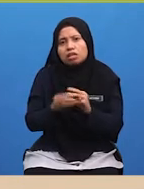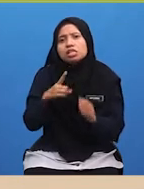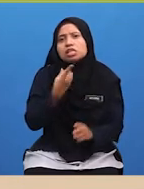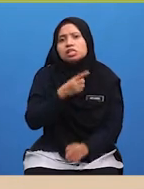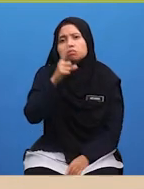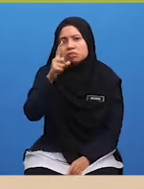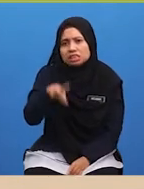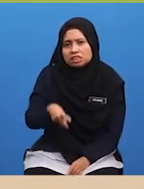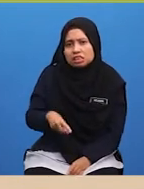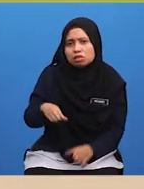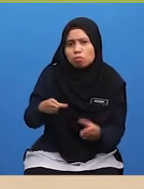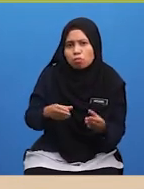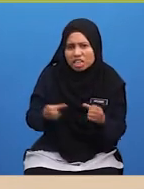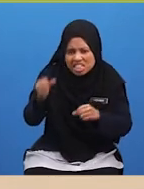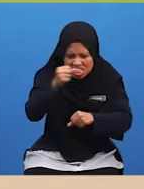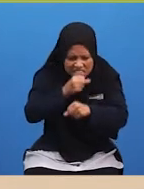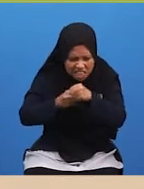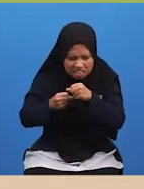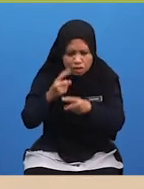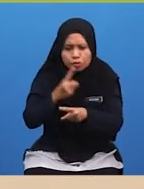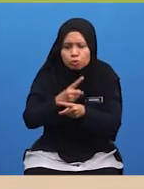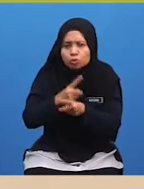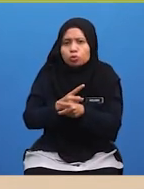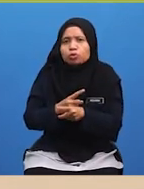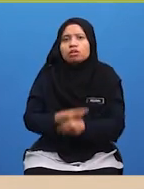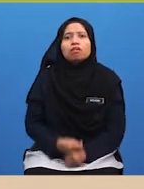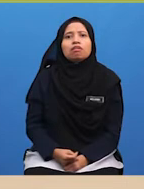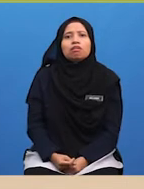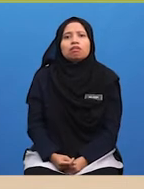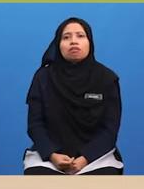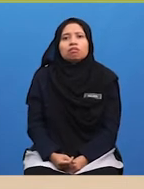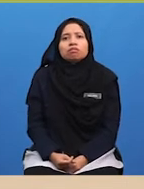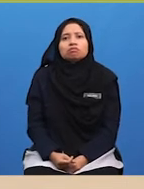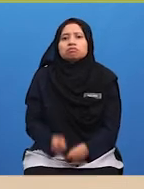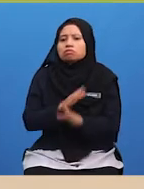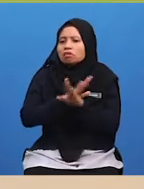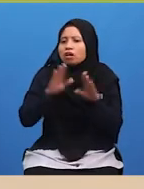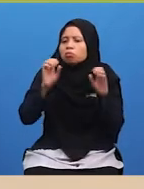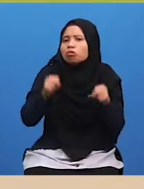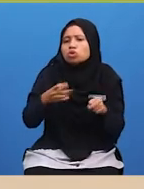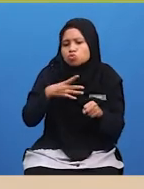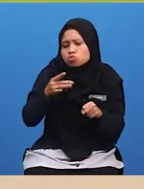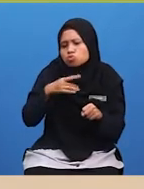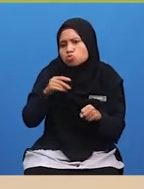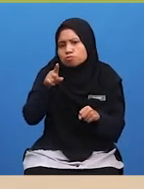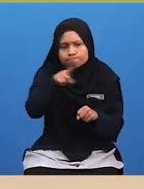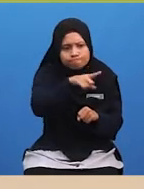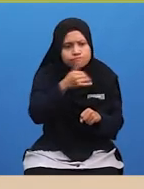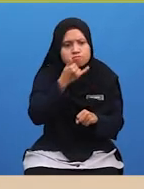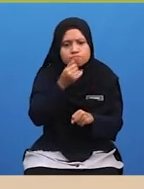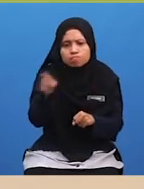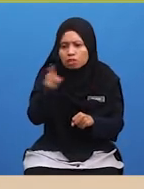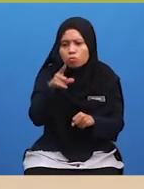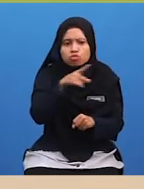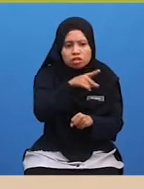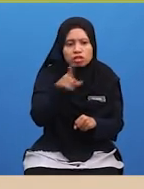kita perlu membuat siasatan secara mendalam. Kita tidak seharusnya menuduh